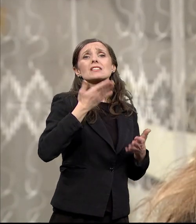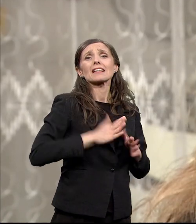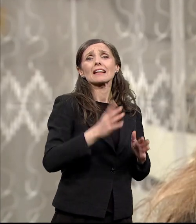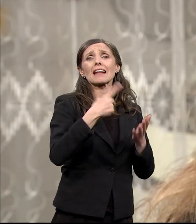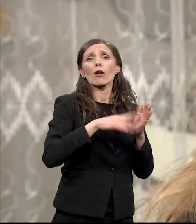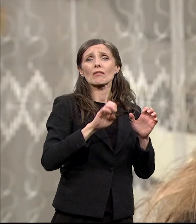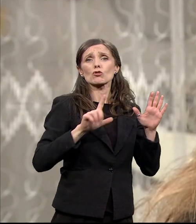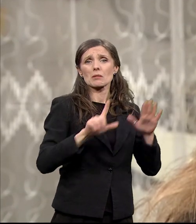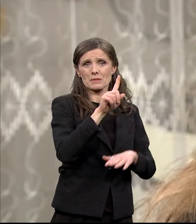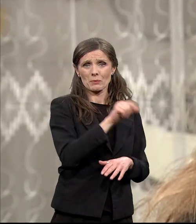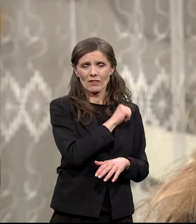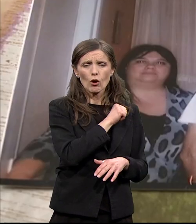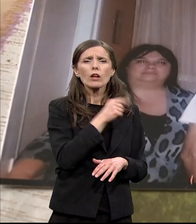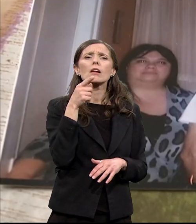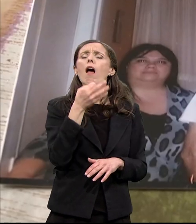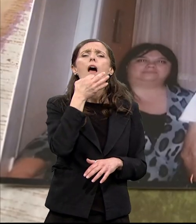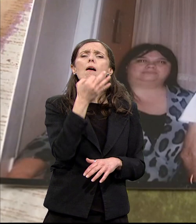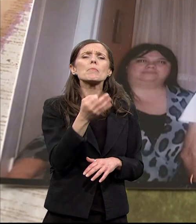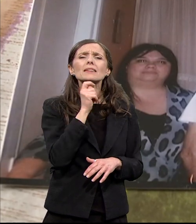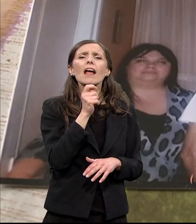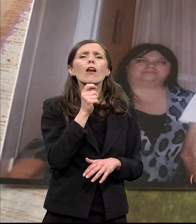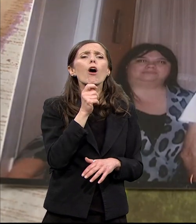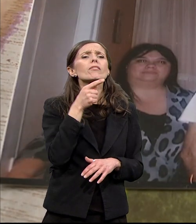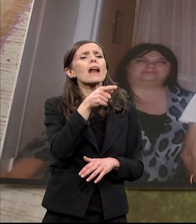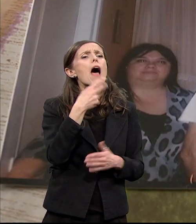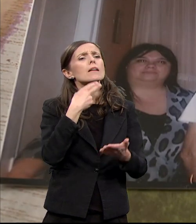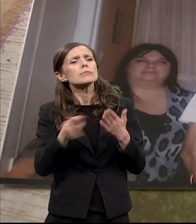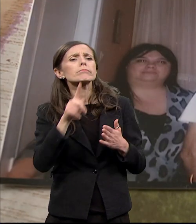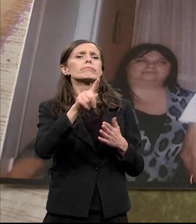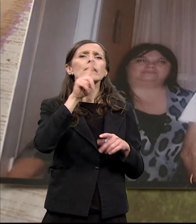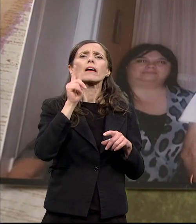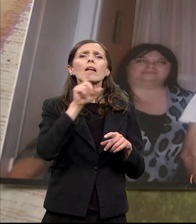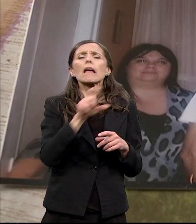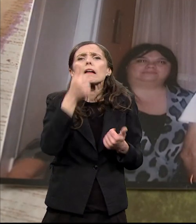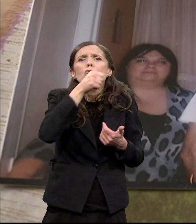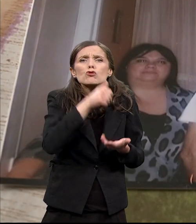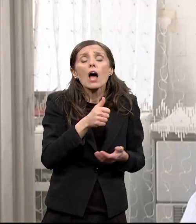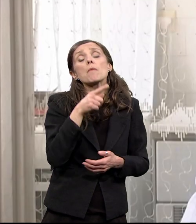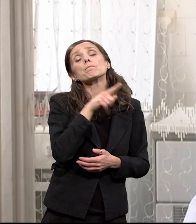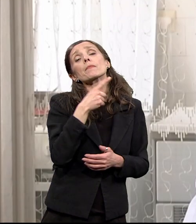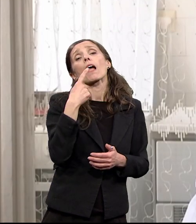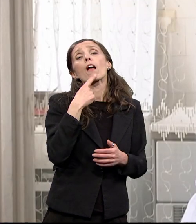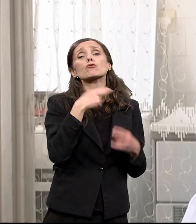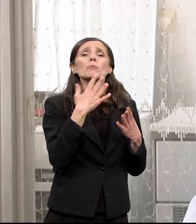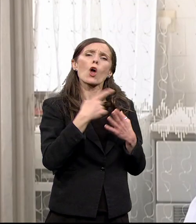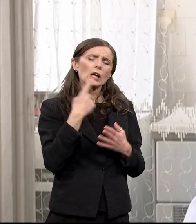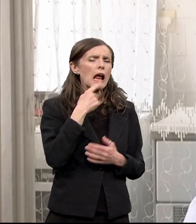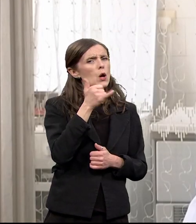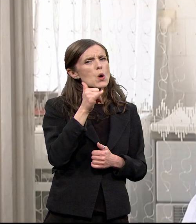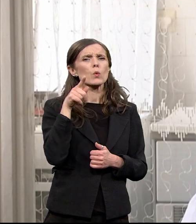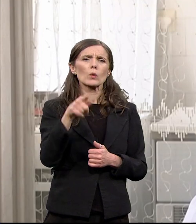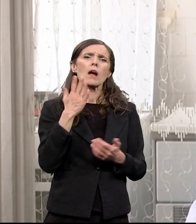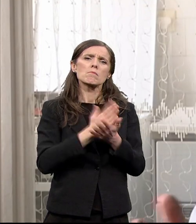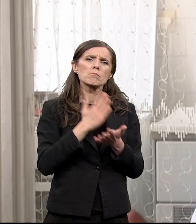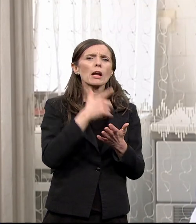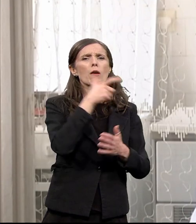Zašto ga terete konkretno? Oni su ga teretili u početku za ubistvo. U samom startu kao ubio,